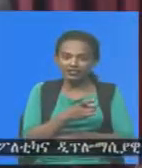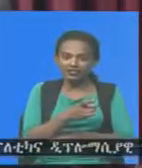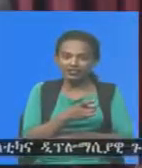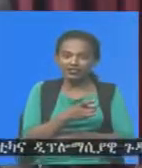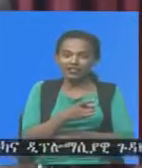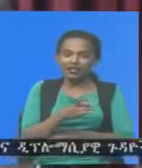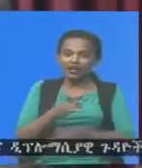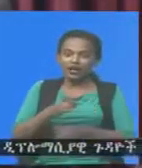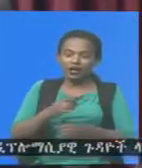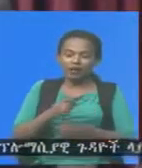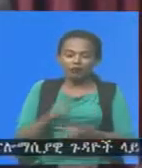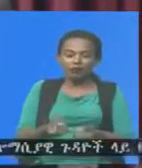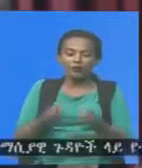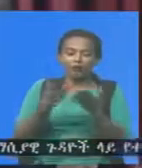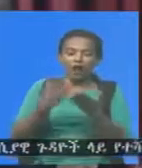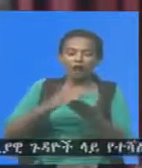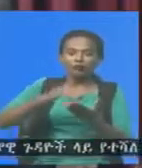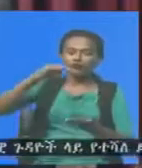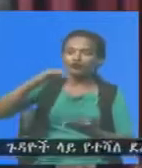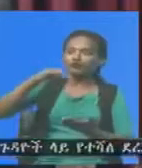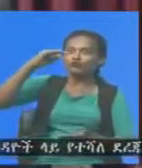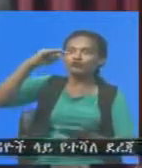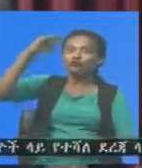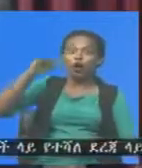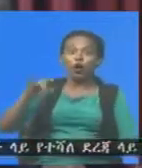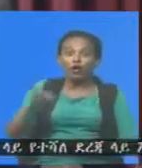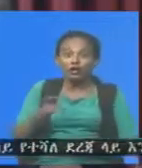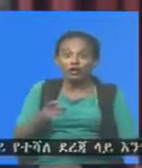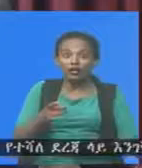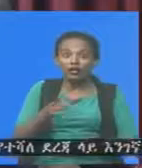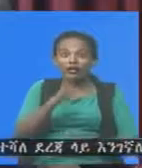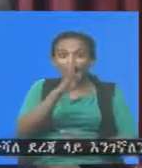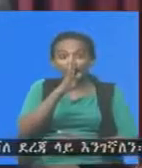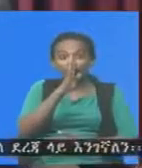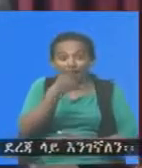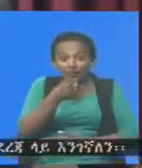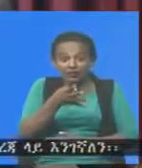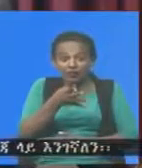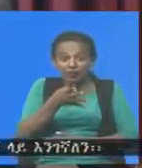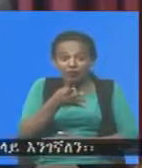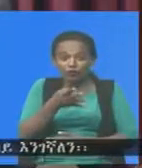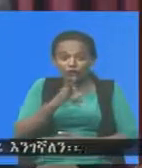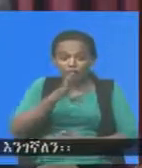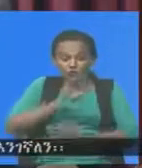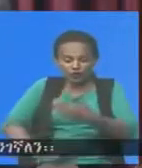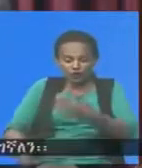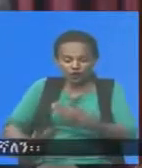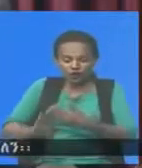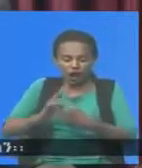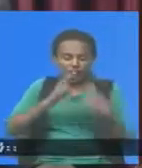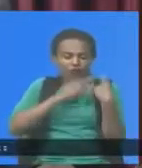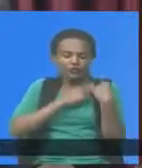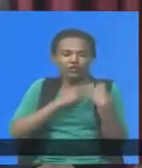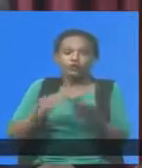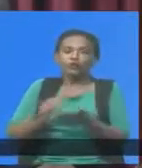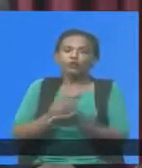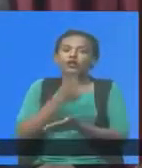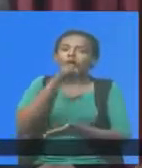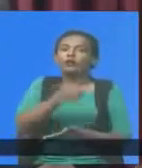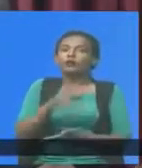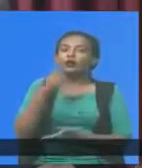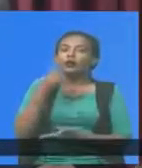ምን በዛና ምን ባዛ ከሆነ ለምን ፈጥረው ትውልድ ኃላፊነት መውሰድ አለብኝ ማለት ይተበቅብን